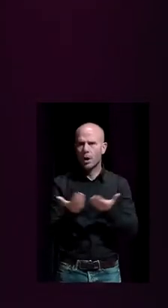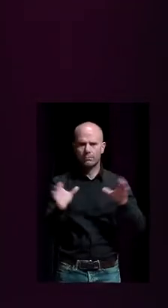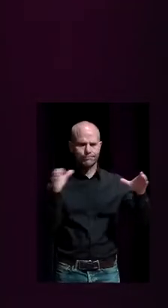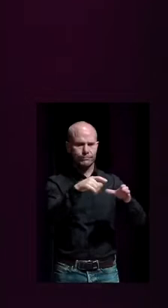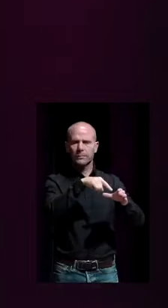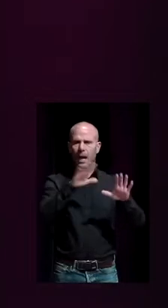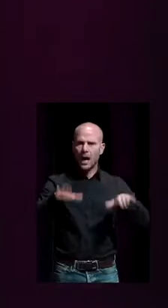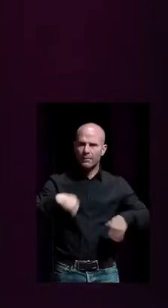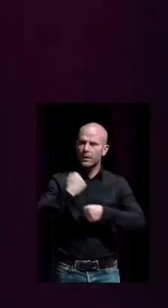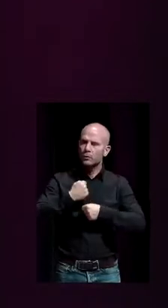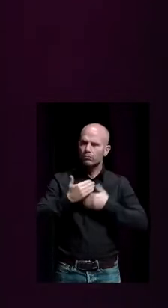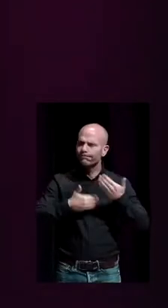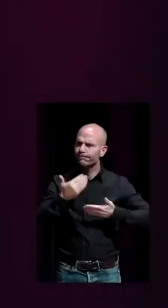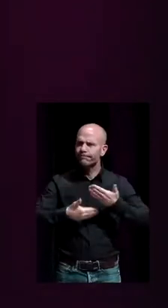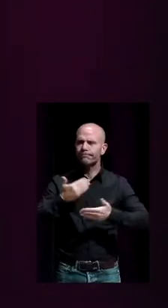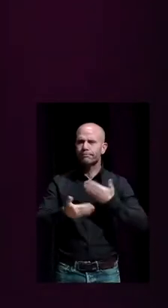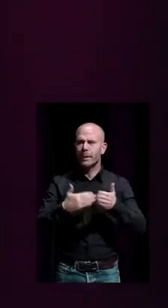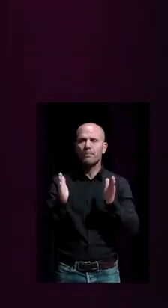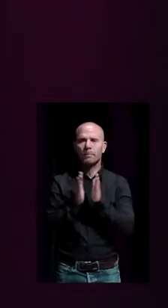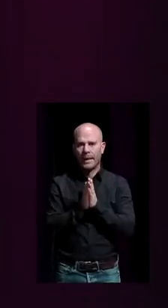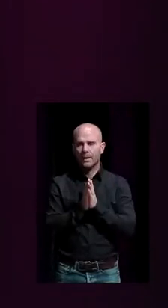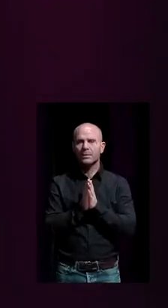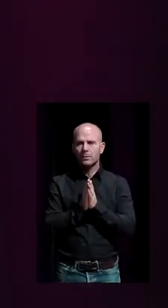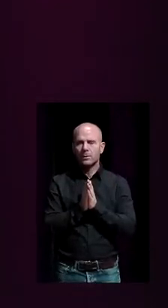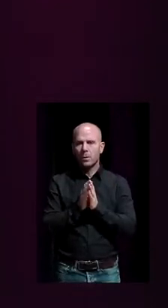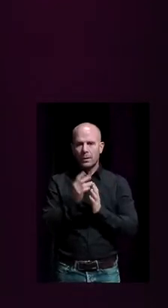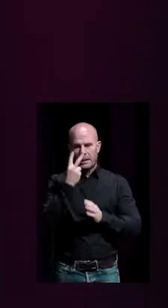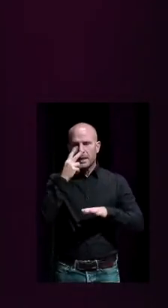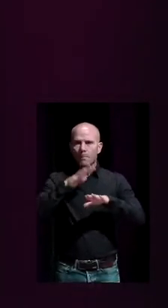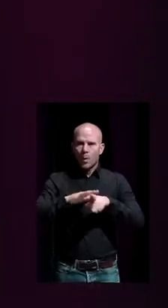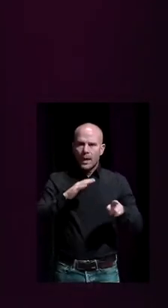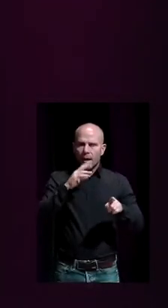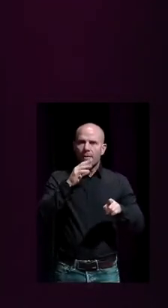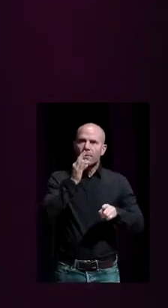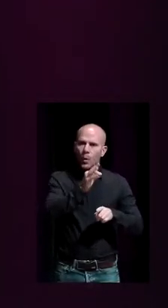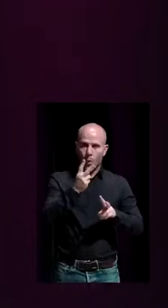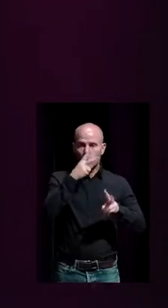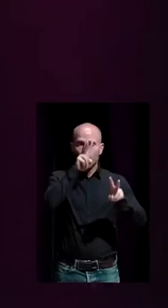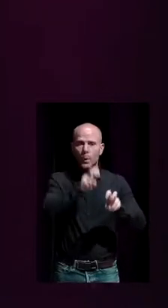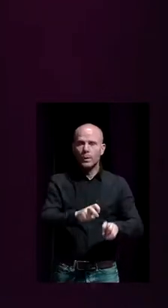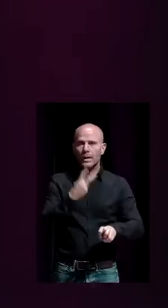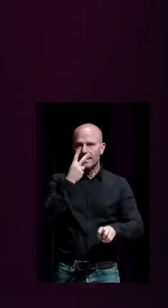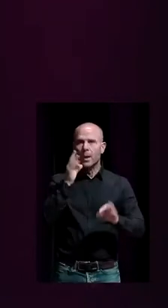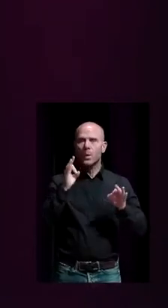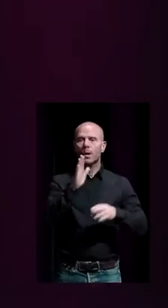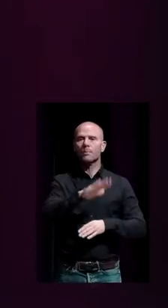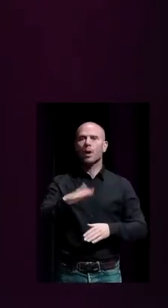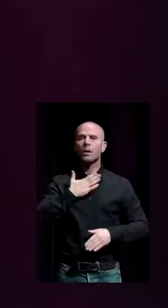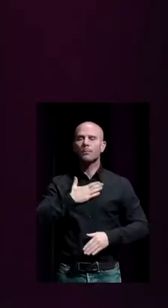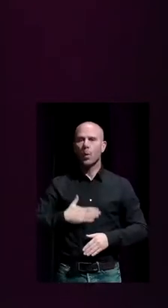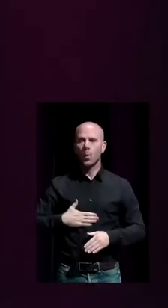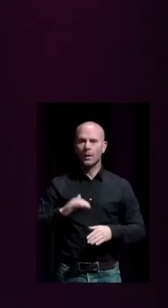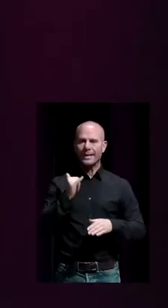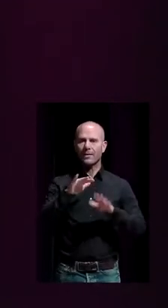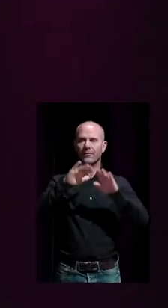kommission, arbetat med att belysa och att utreda hur barn mår i